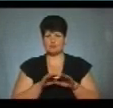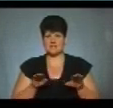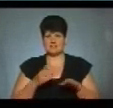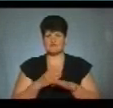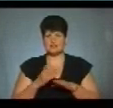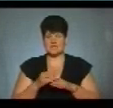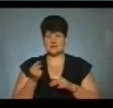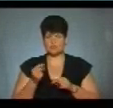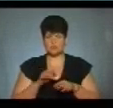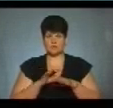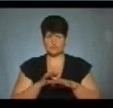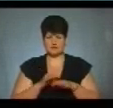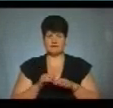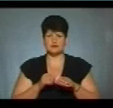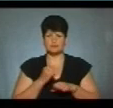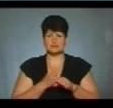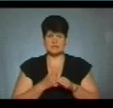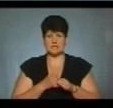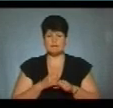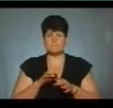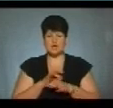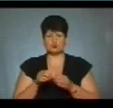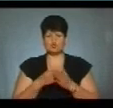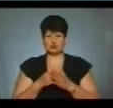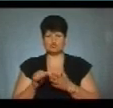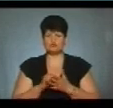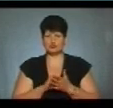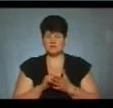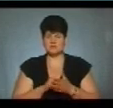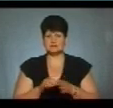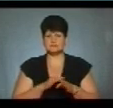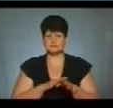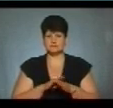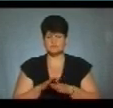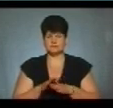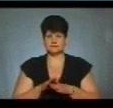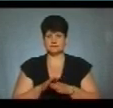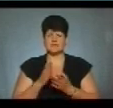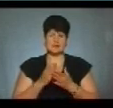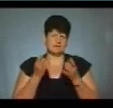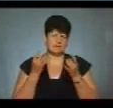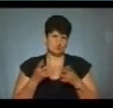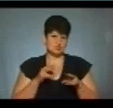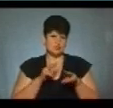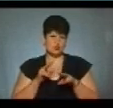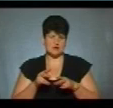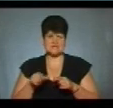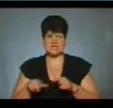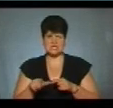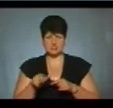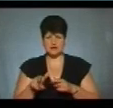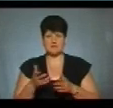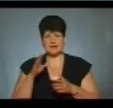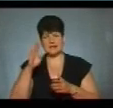для проведення, виготовляти проектно-кошторисну документацію і такі здійснювати, ну, є простий догляд за річками, щоб дерево,